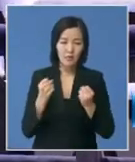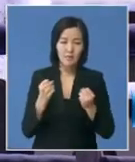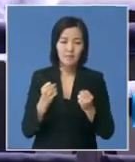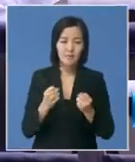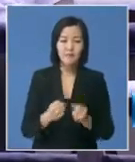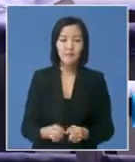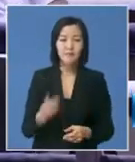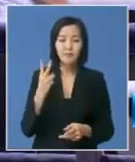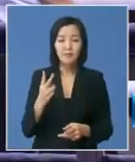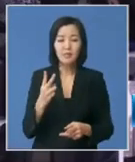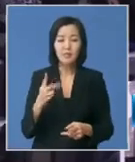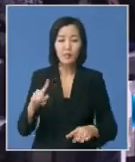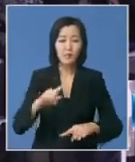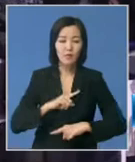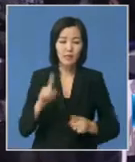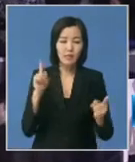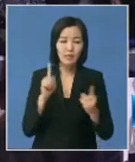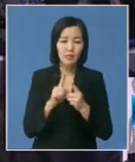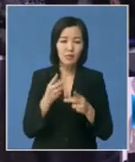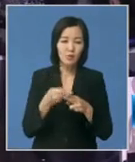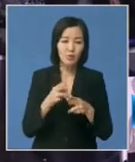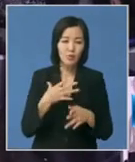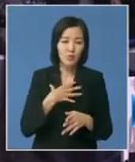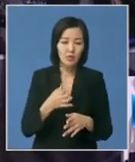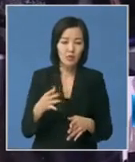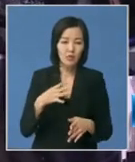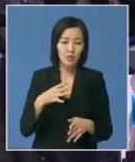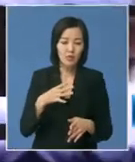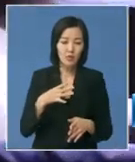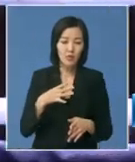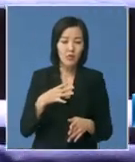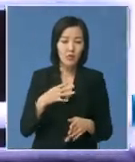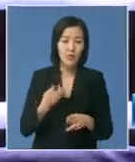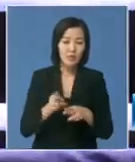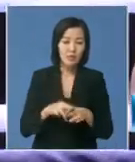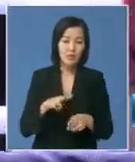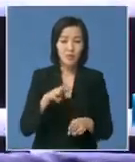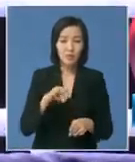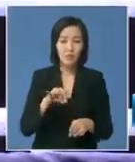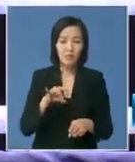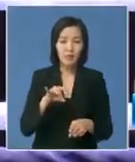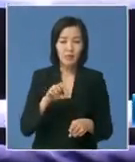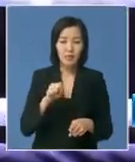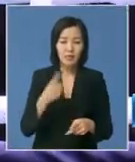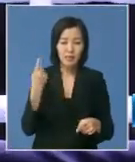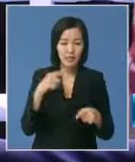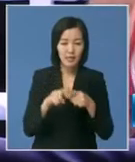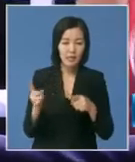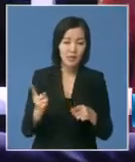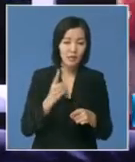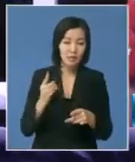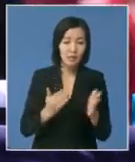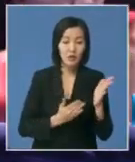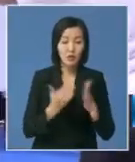түсті. Екі ара финалдық кездесу тартысы өтті. Қос қарсылас аянып қалған жоқ. Дегенмен Мирас Ертановтың техникалық шеберлігі